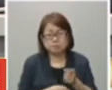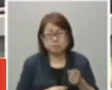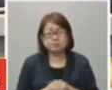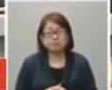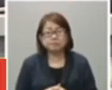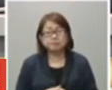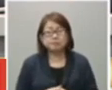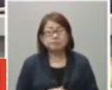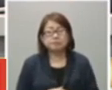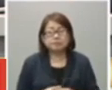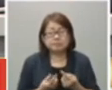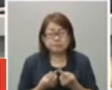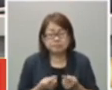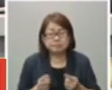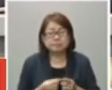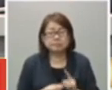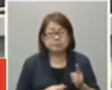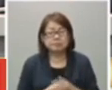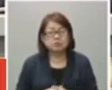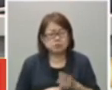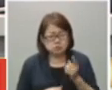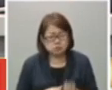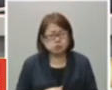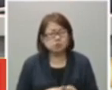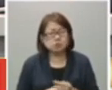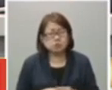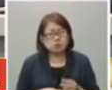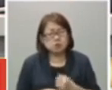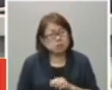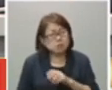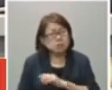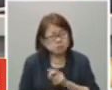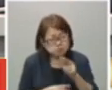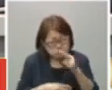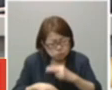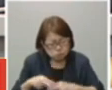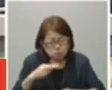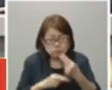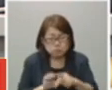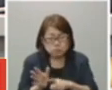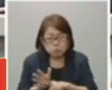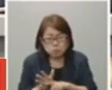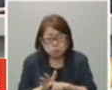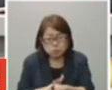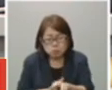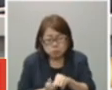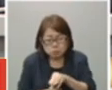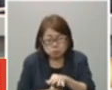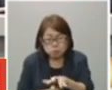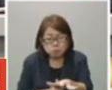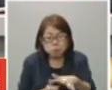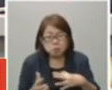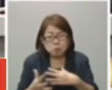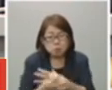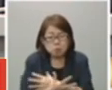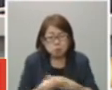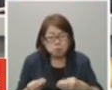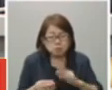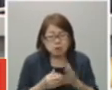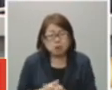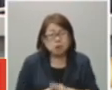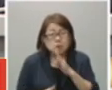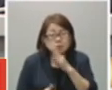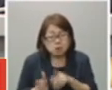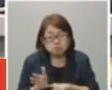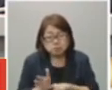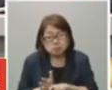ที่เหนือสิ่งอื่นใดครับท่านต้องควบคุมการแพร่ระบาดเพราะการแพร่ระบาดนั้นมันทำให้ไวรัส